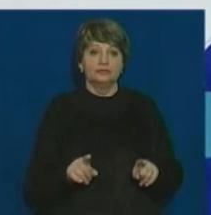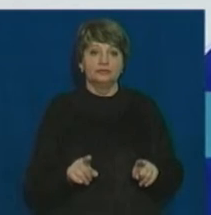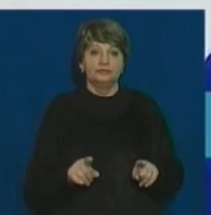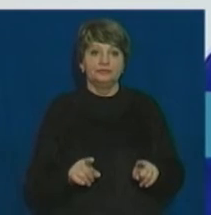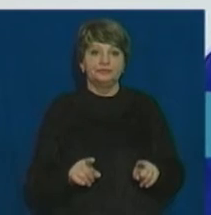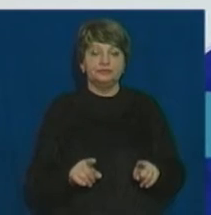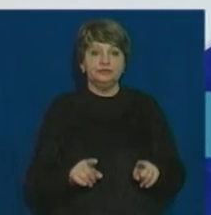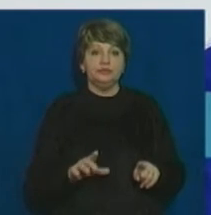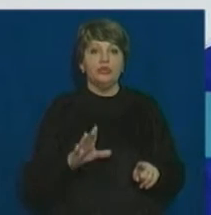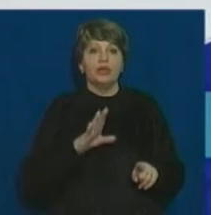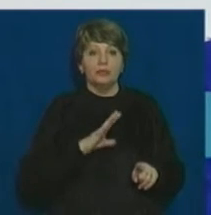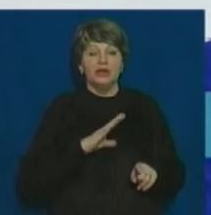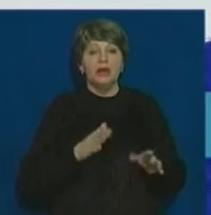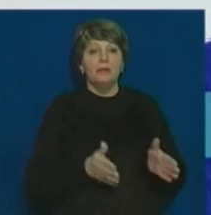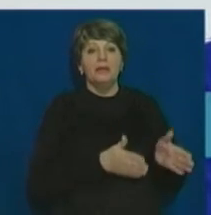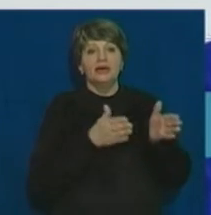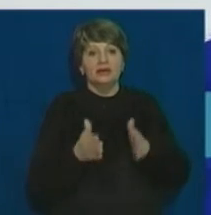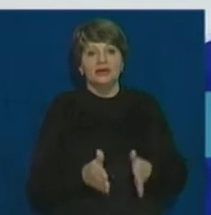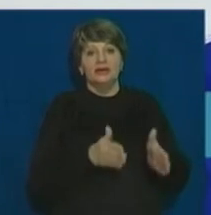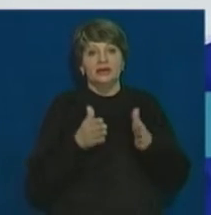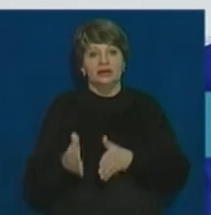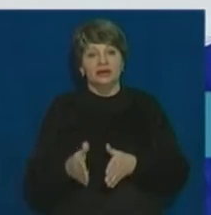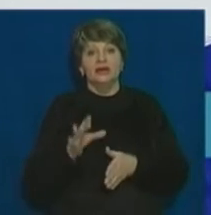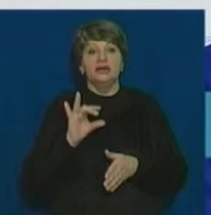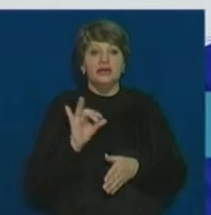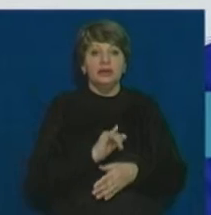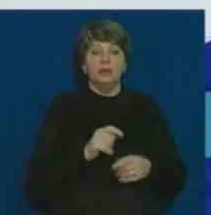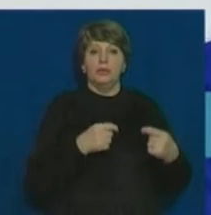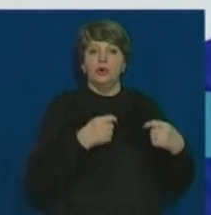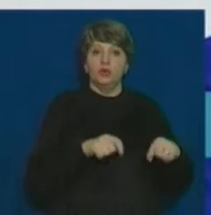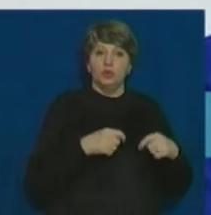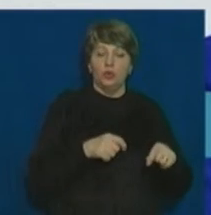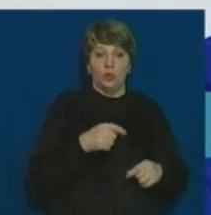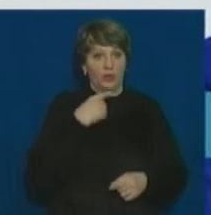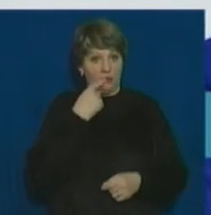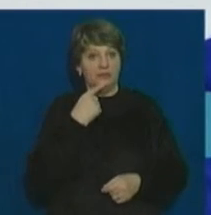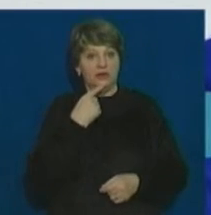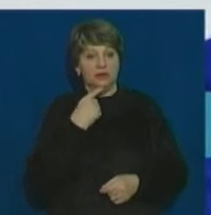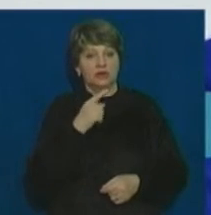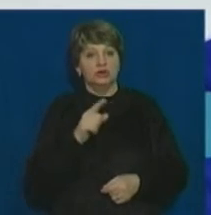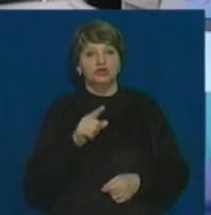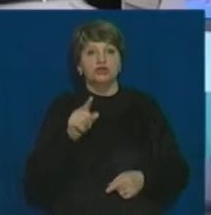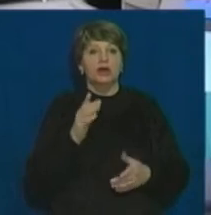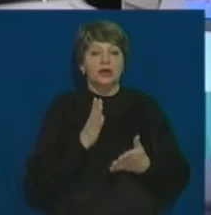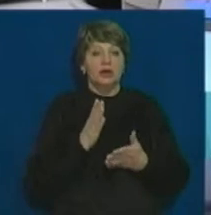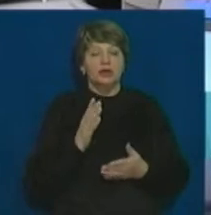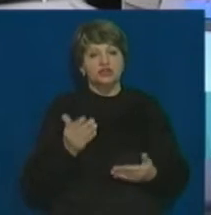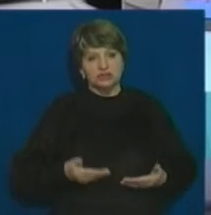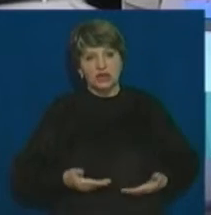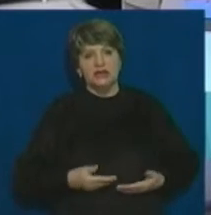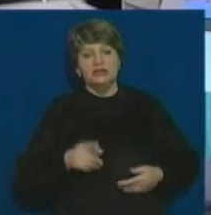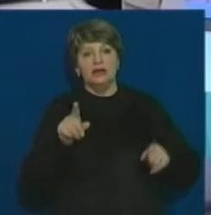декілька разів намагалася перенести його, і реалізатори, і вони говорять, що є деякі містяни,